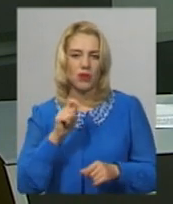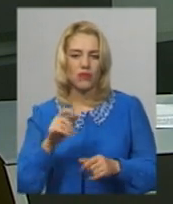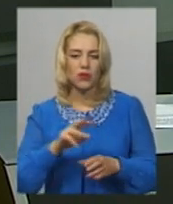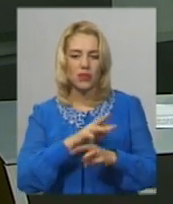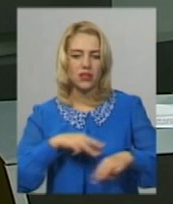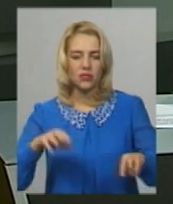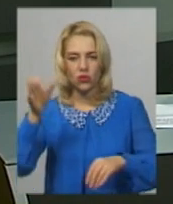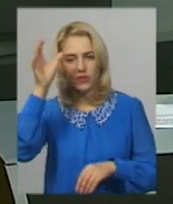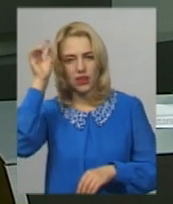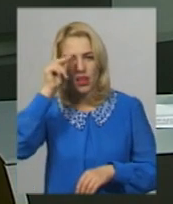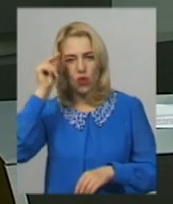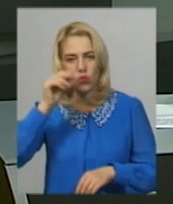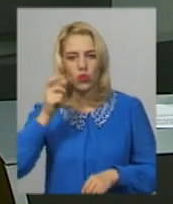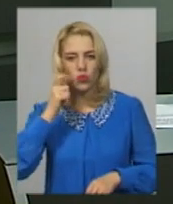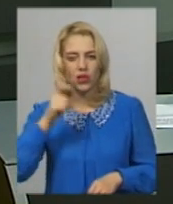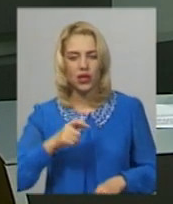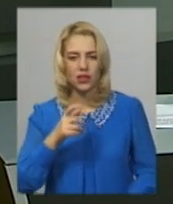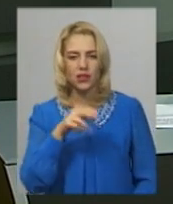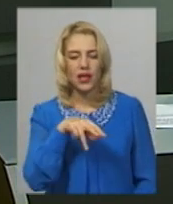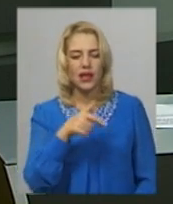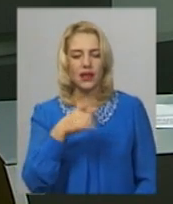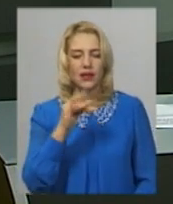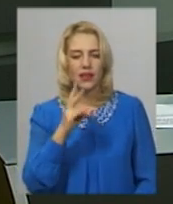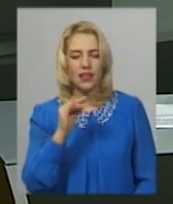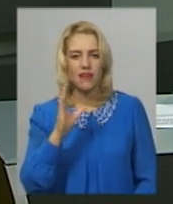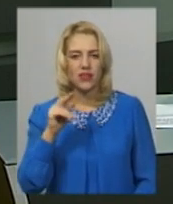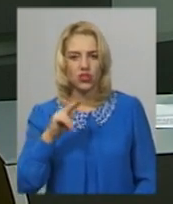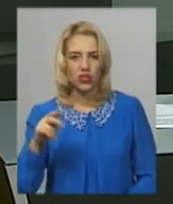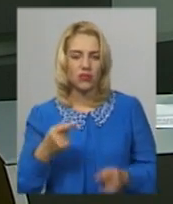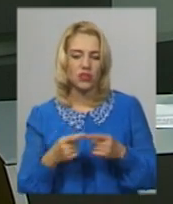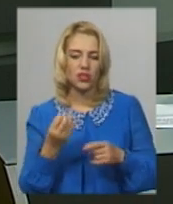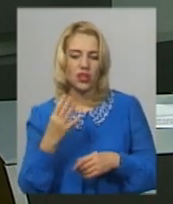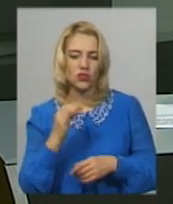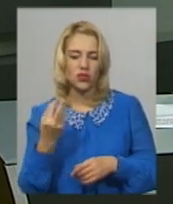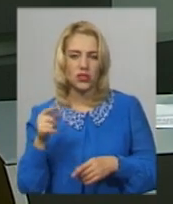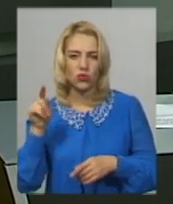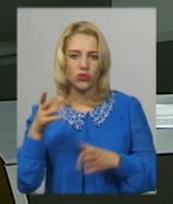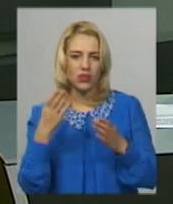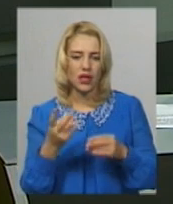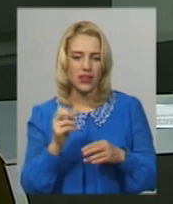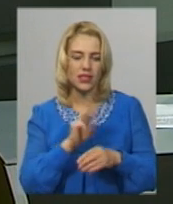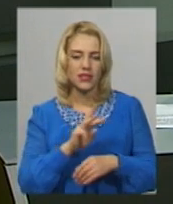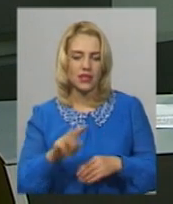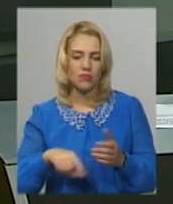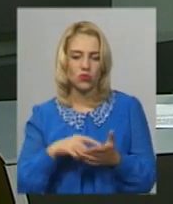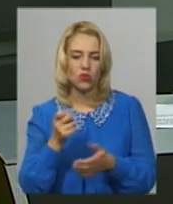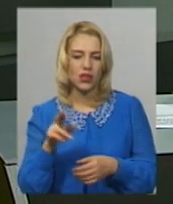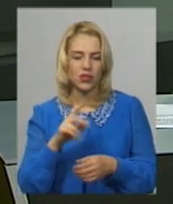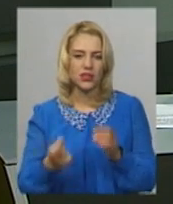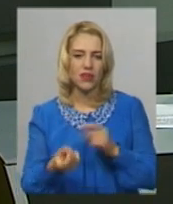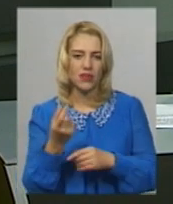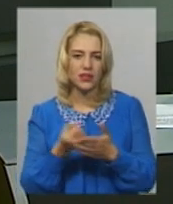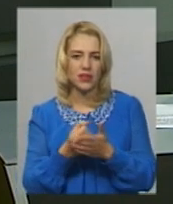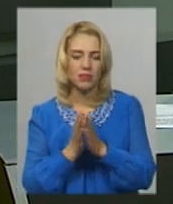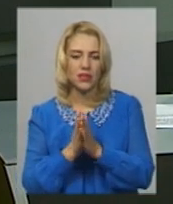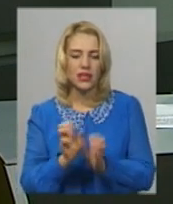освіти та науки України Лілією Гриневич 14 серпня. Того ж дня на сайті міської ради з'явилась петиція забезпечення права на